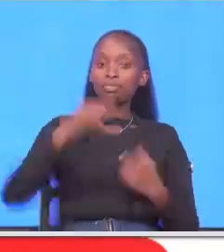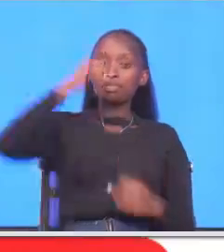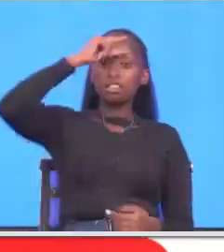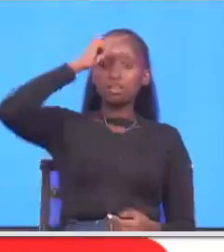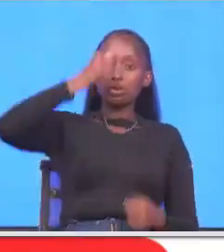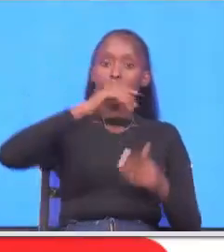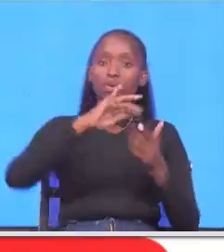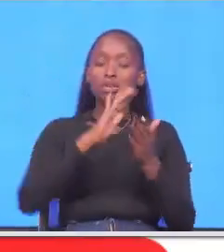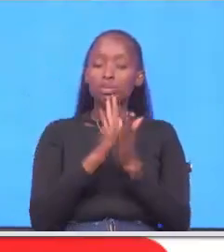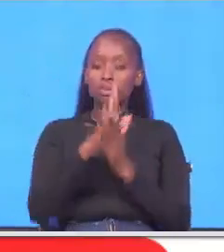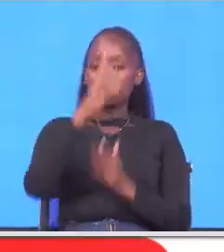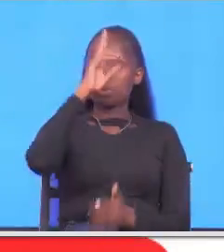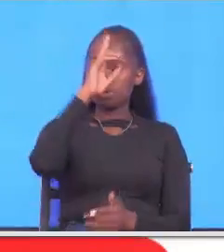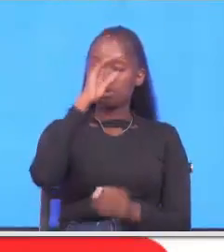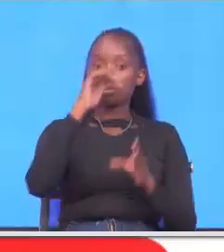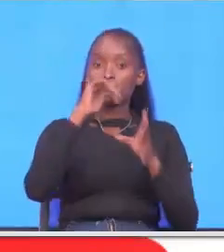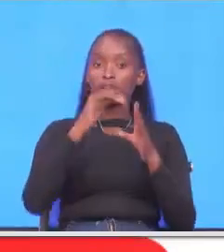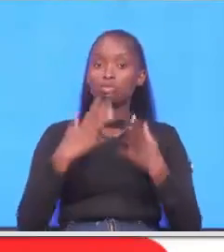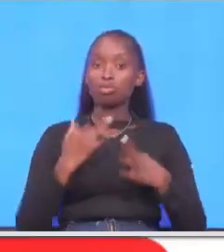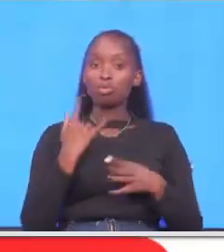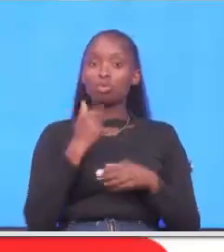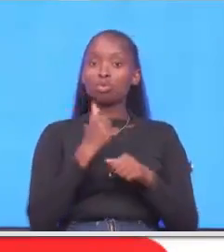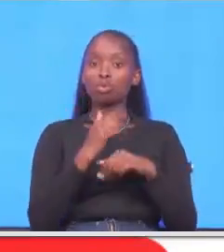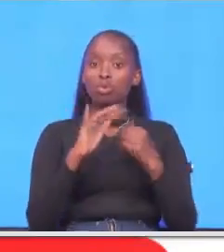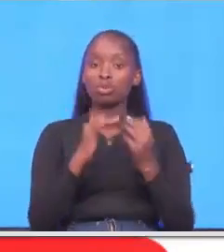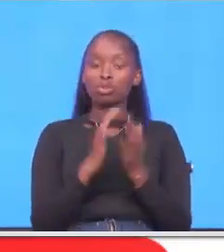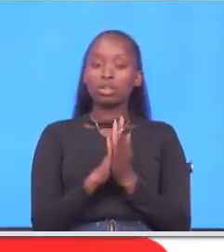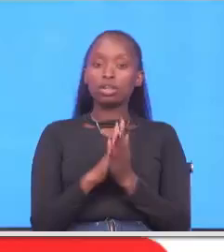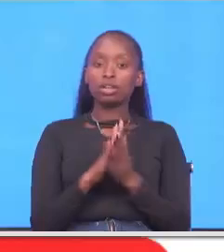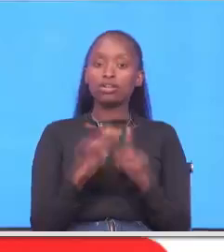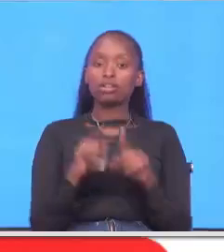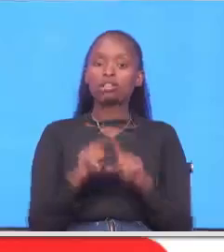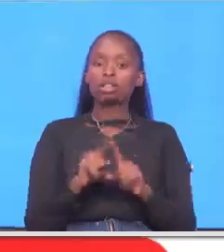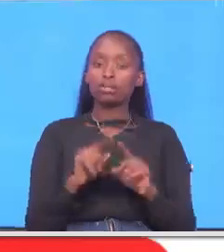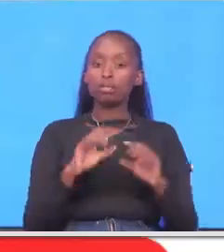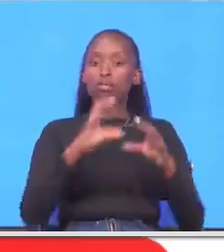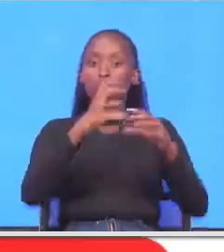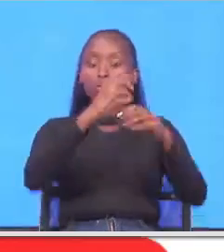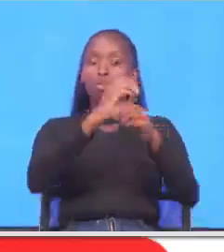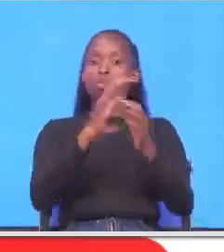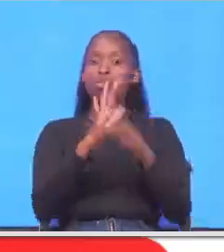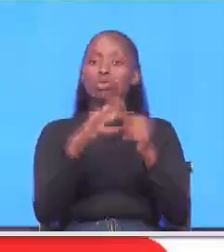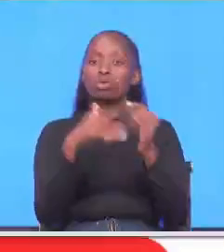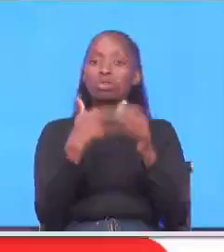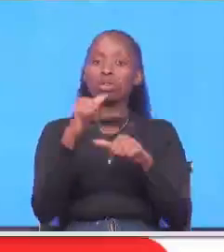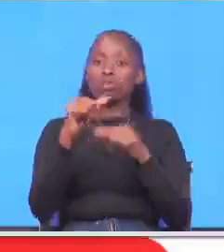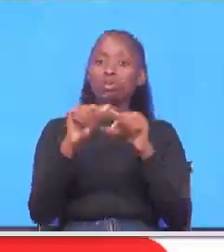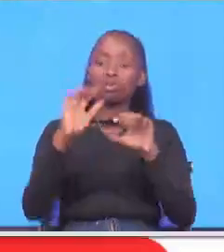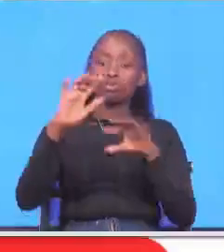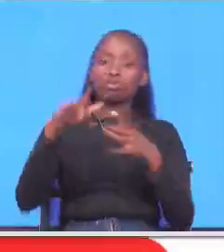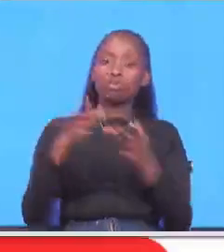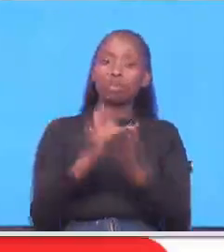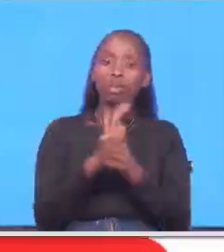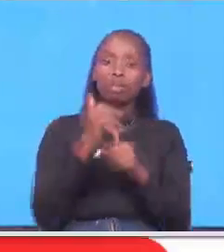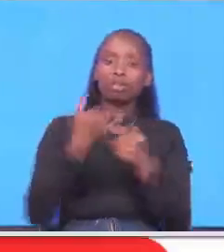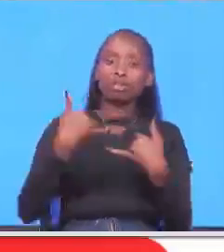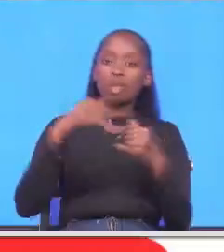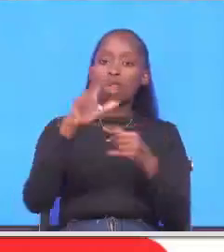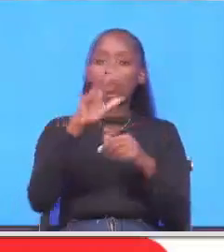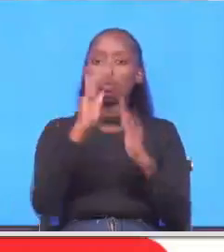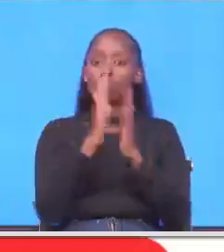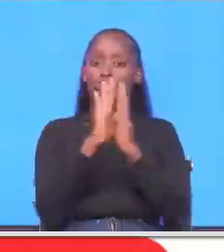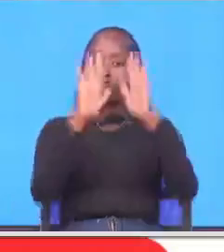polisi, walinzi wa pwani ya Kenya, shirika la huduma za wanyamapori katika kusimamia huduma za dharura. Mwigi William,